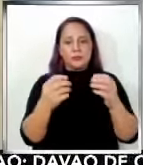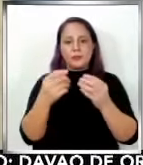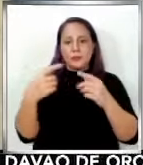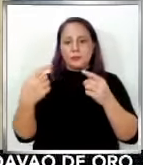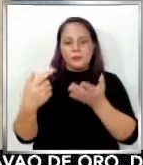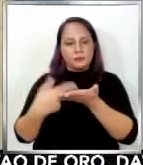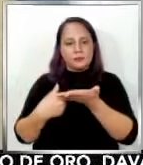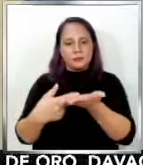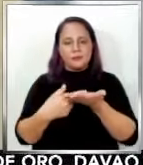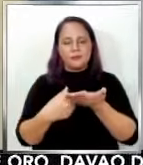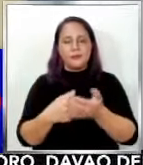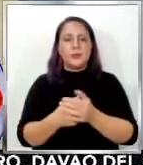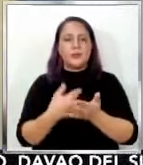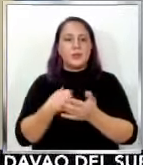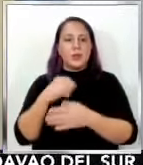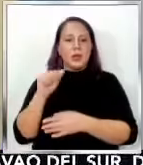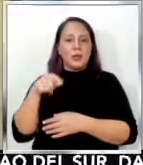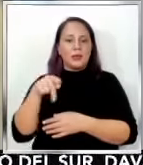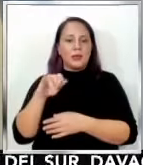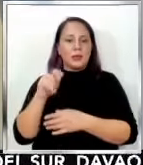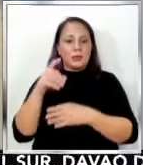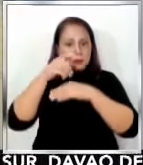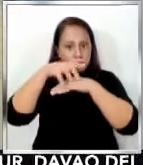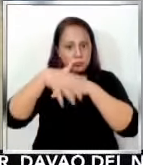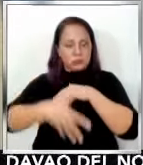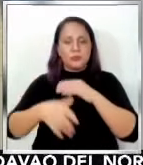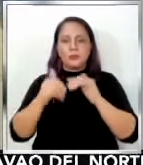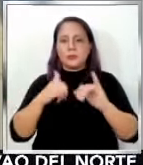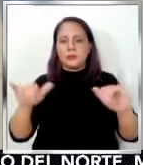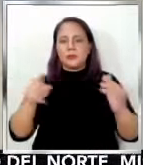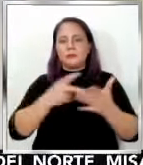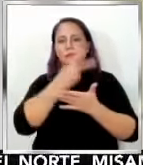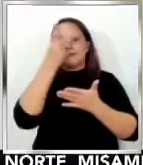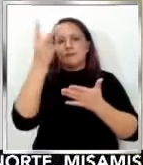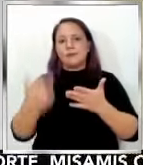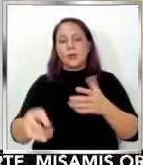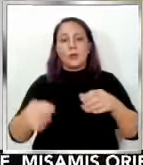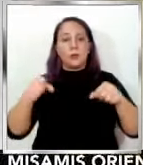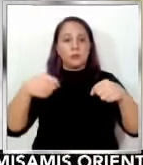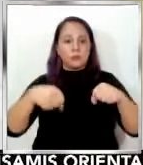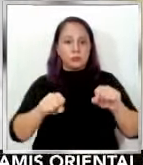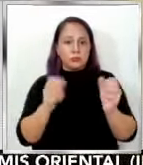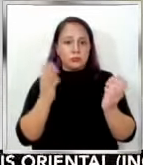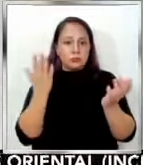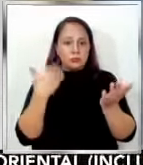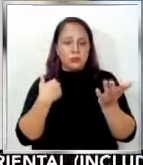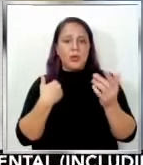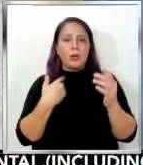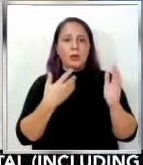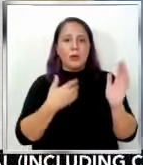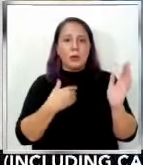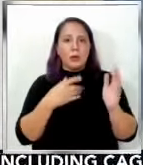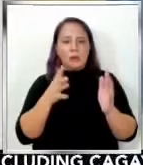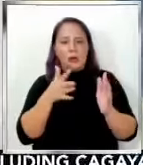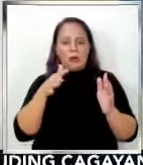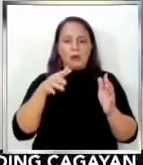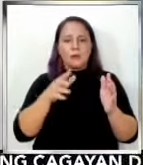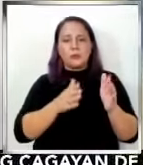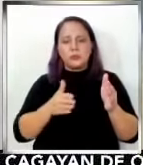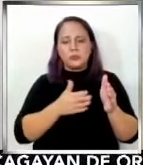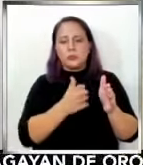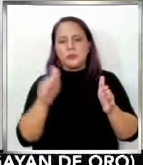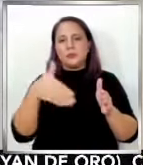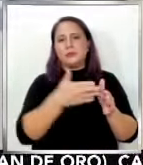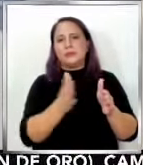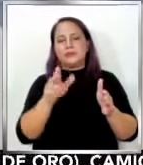Sa Aguinaldo Highway sa Dasmariñas pa rin, sumemplang ang isang nakamotorsiklo. Nagalangan ang rider na mag-overtake kaya nagpagewang-gewang at naslide